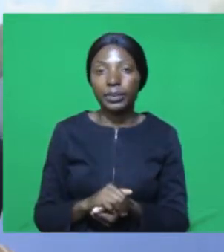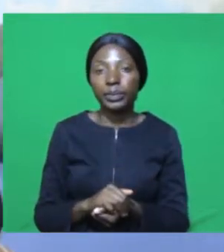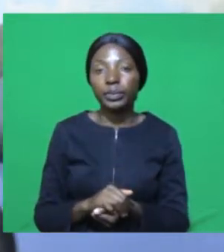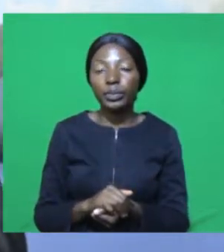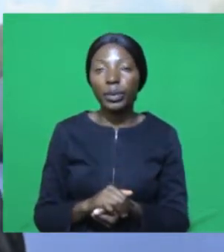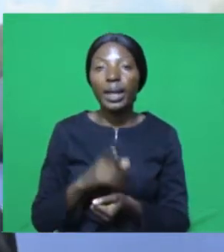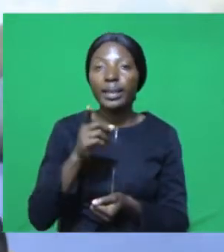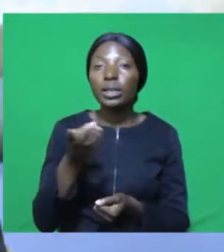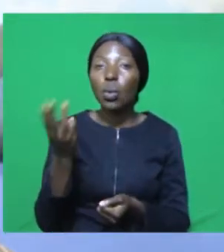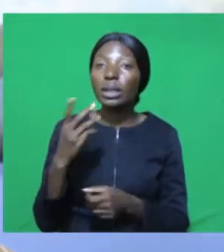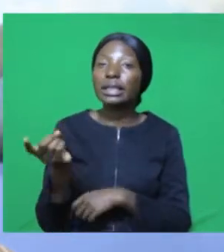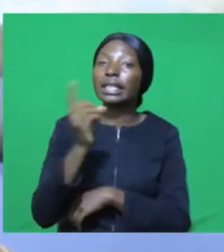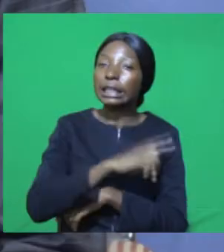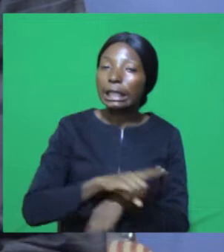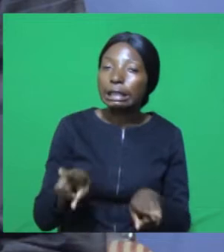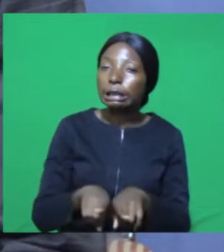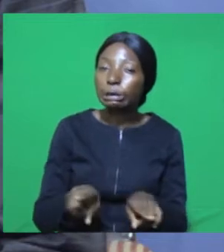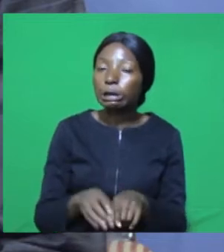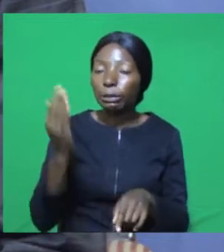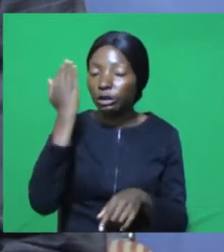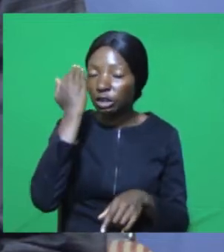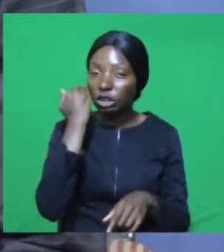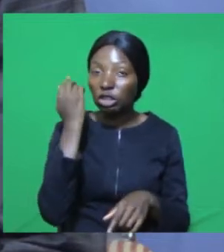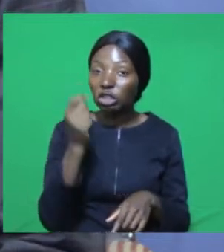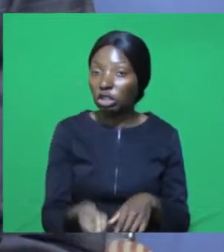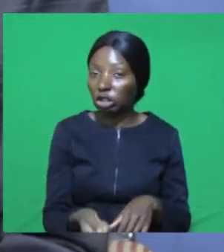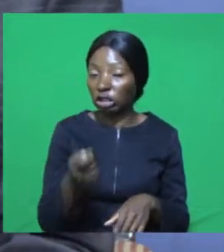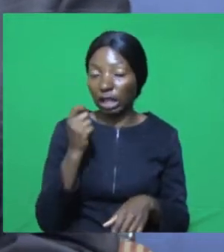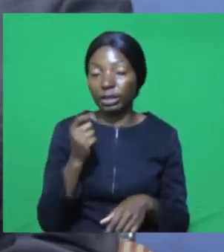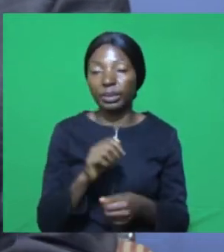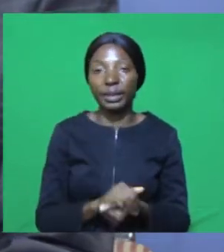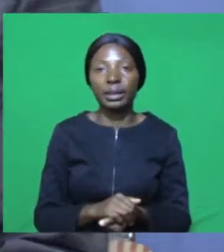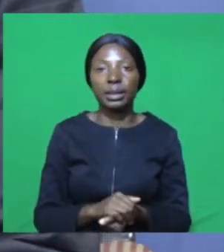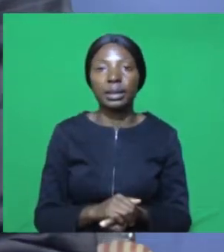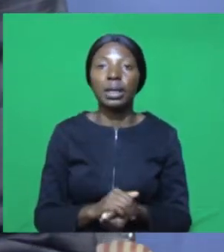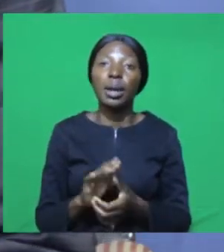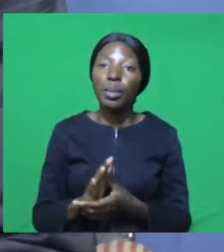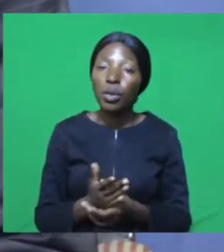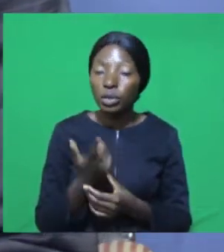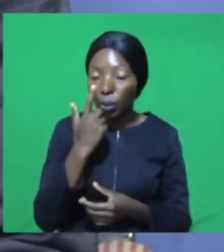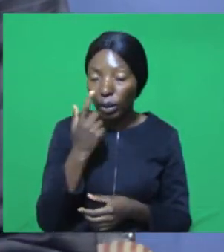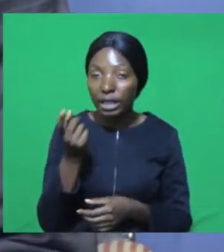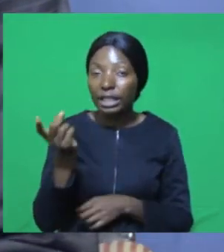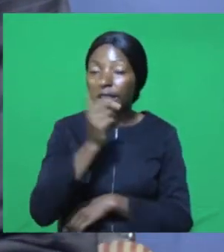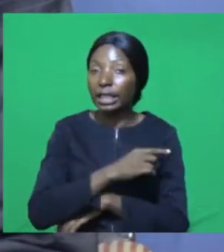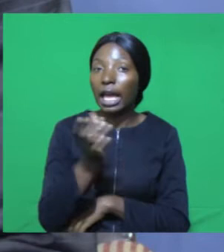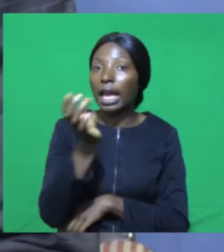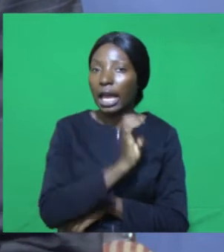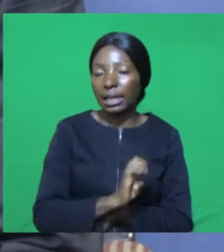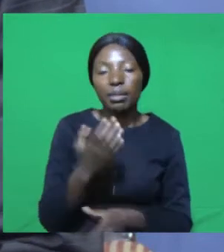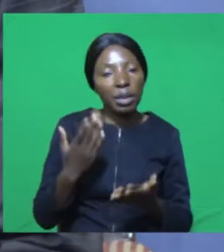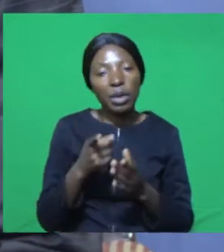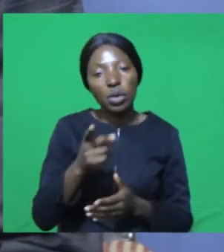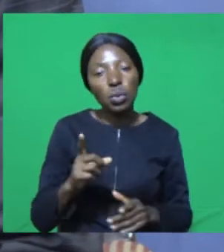tingati waive musi werutongo kwaIsraeri. Kuzi ikunzi panopera zuva, it's either urumpe